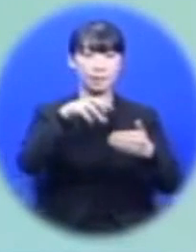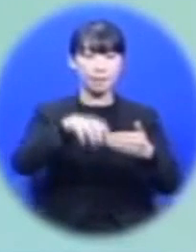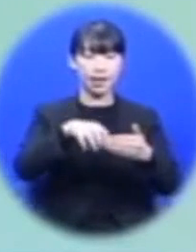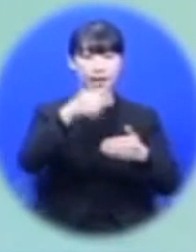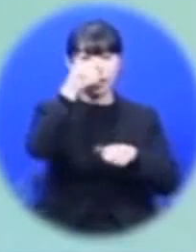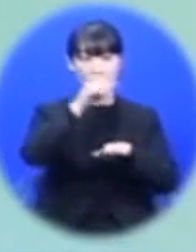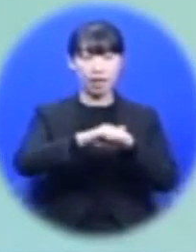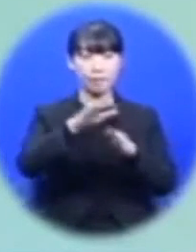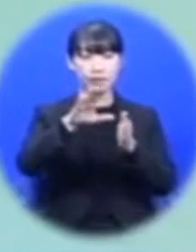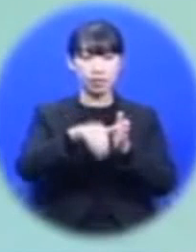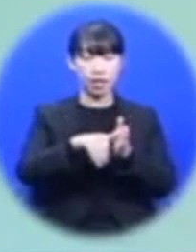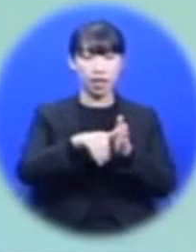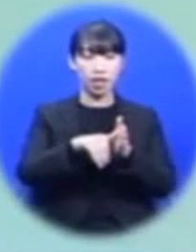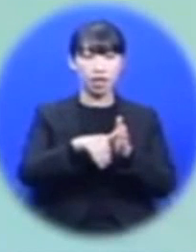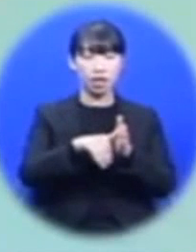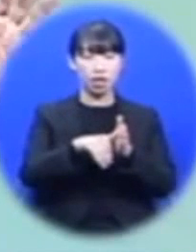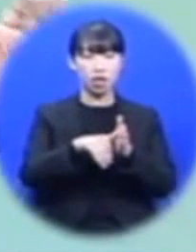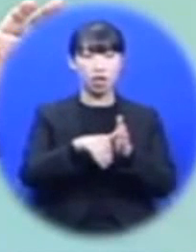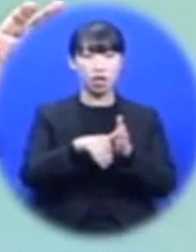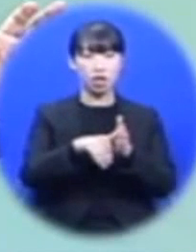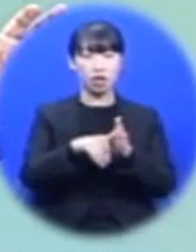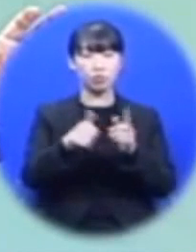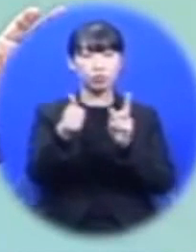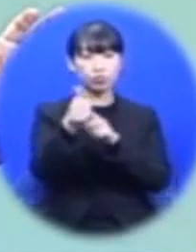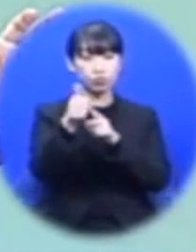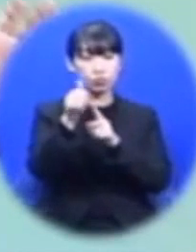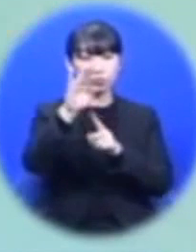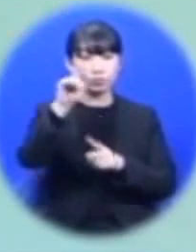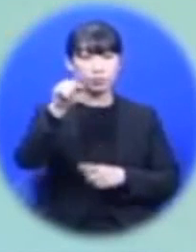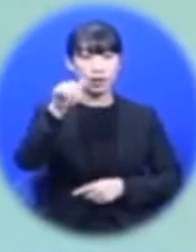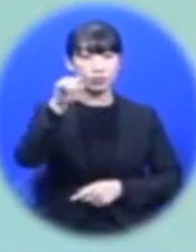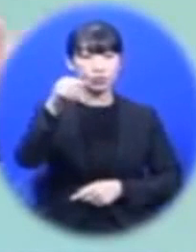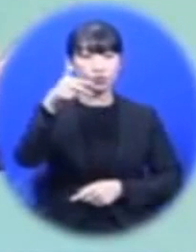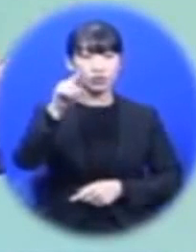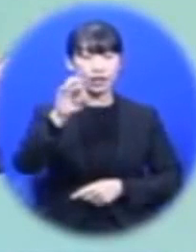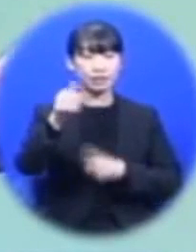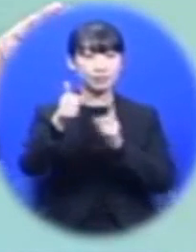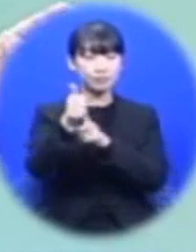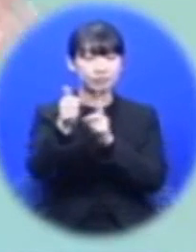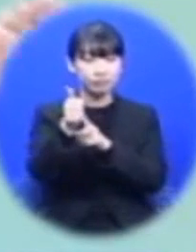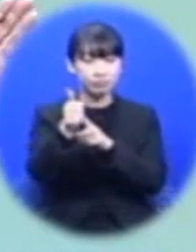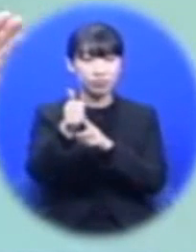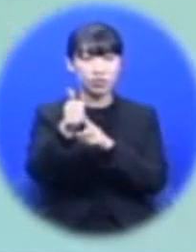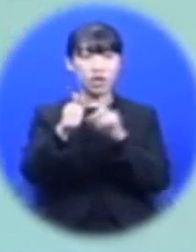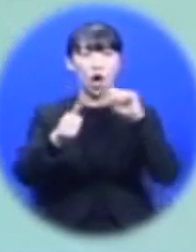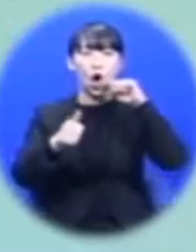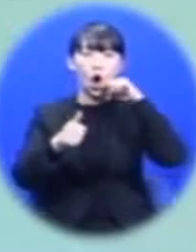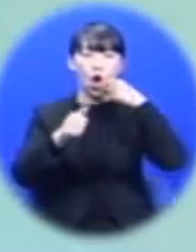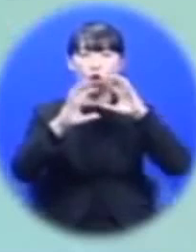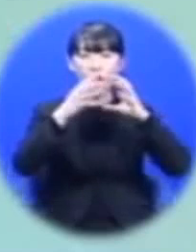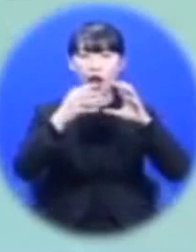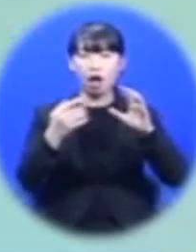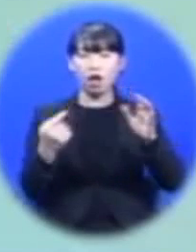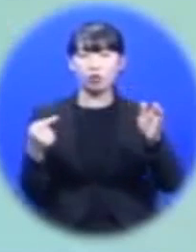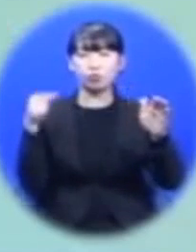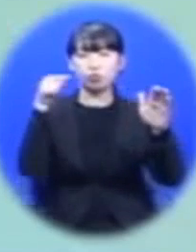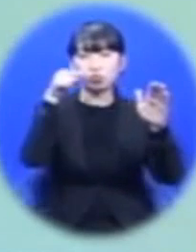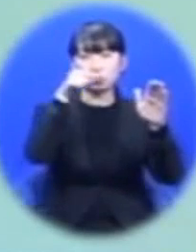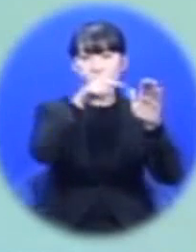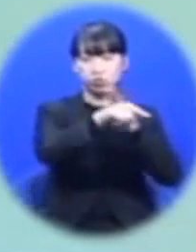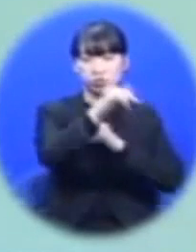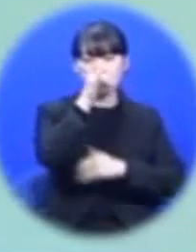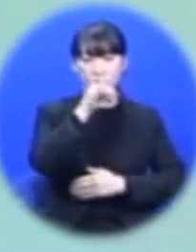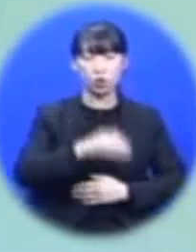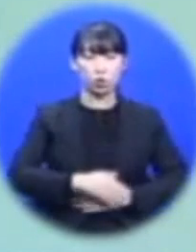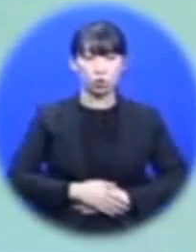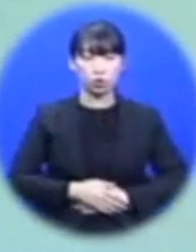가명이 지금 아주 어려운 지역에 순교를 각오하고 그곳에가 계십니다 그 백부장